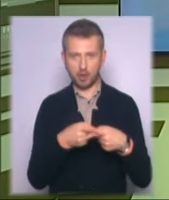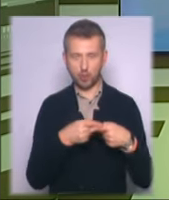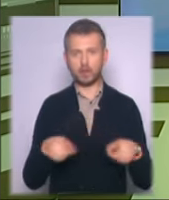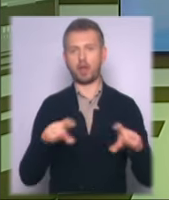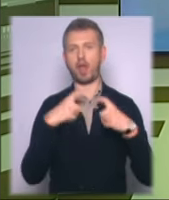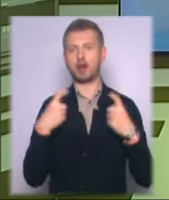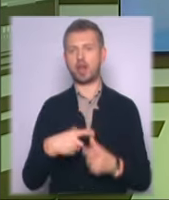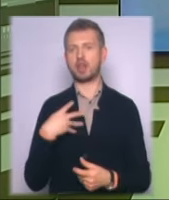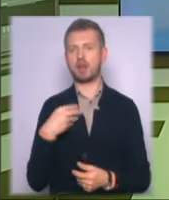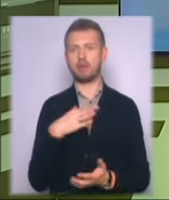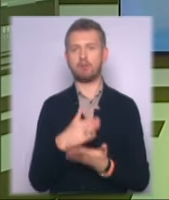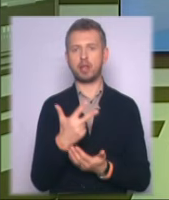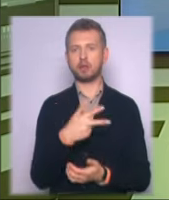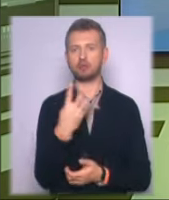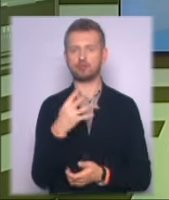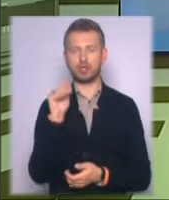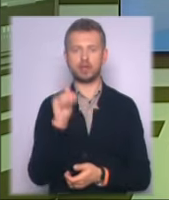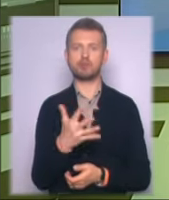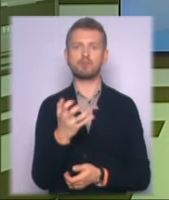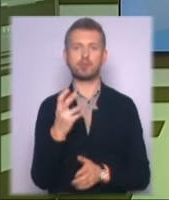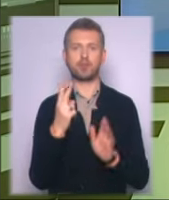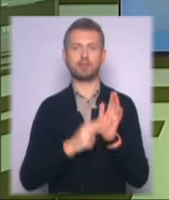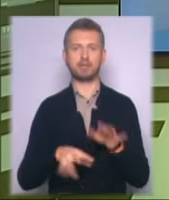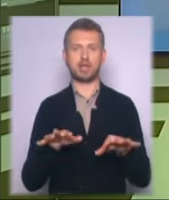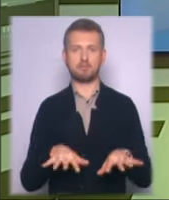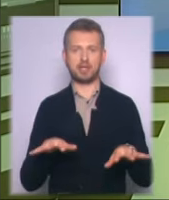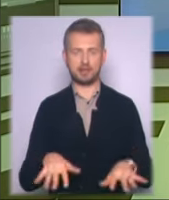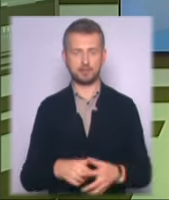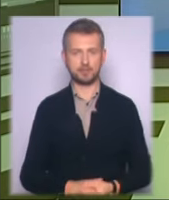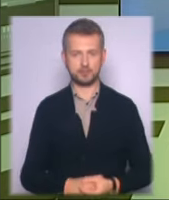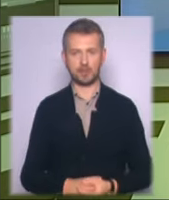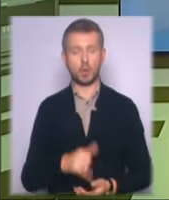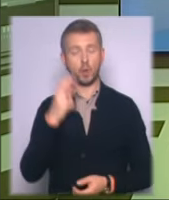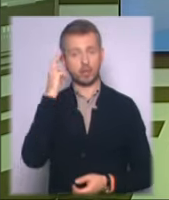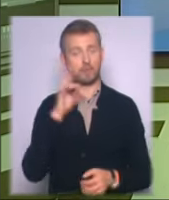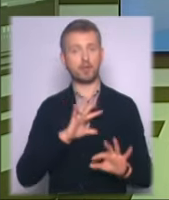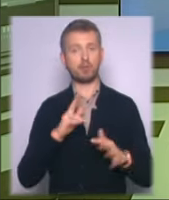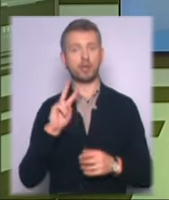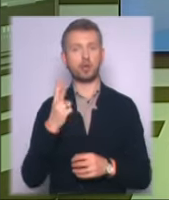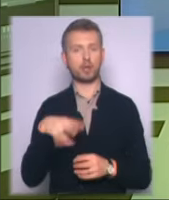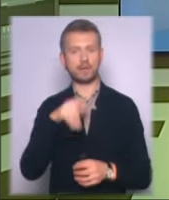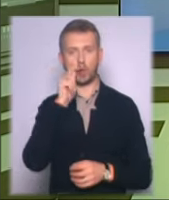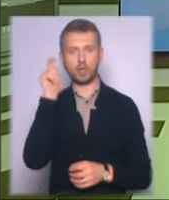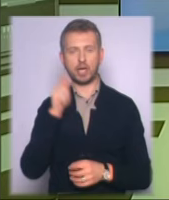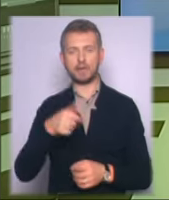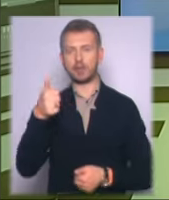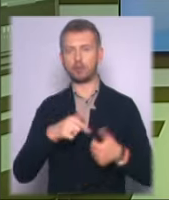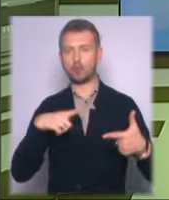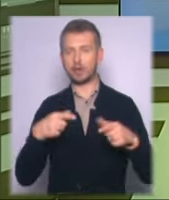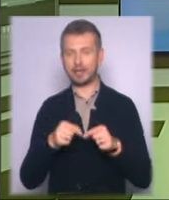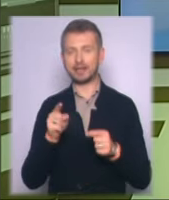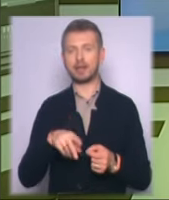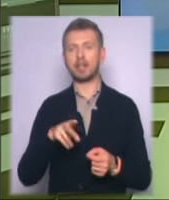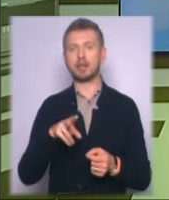Львів має 34 570 місць. У Києві відбувся другий всеукраїнський турнір зі стрибків